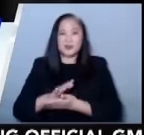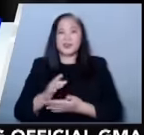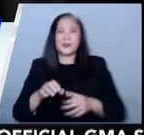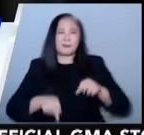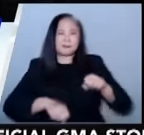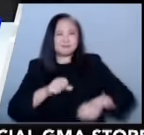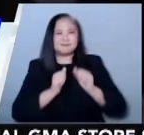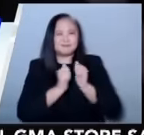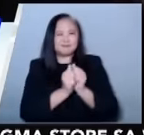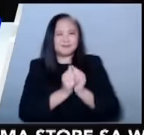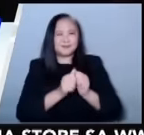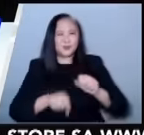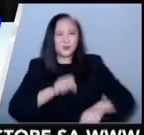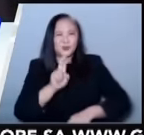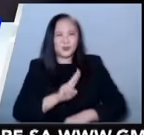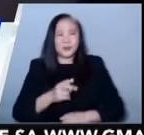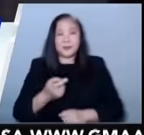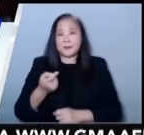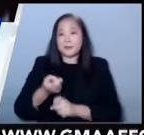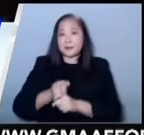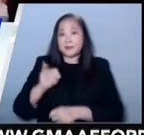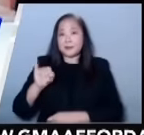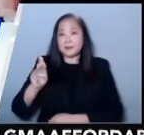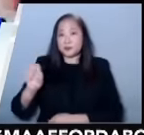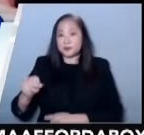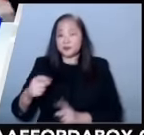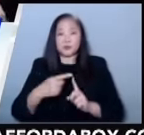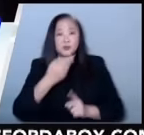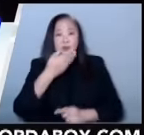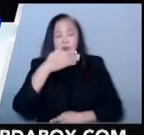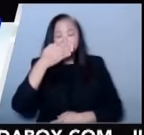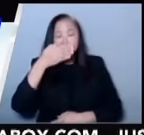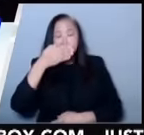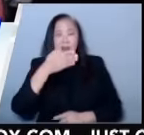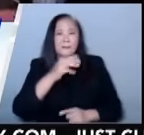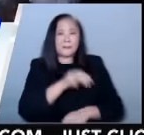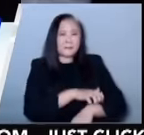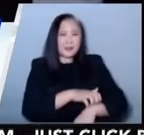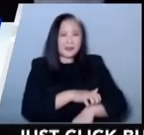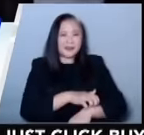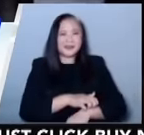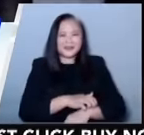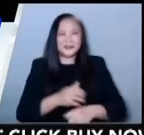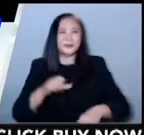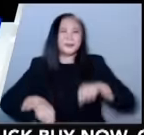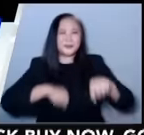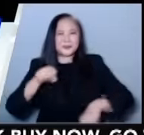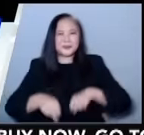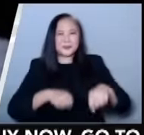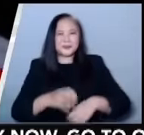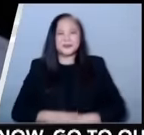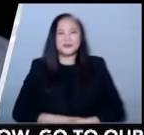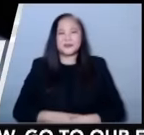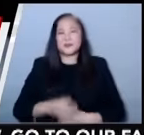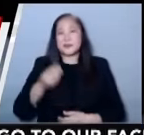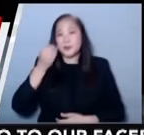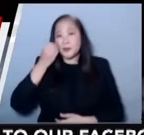Mula Imus sa Cavite hanggang sa trabaho niya sa Makati ay bisikleta ang gamit niya. Hanggang sa kanyang pag-uwi. Galing ako